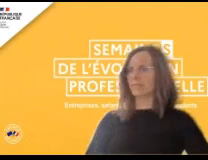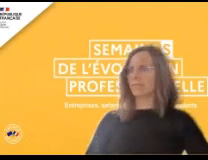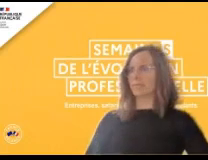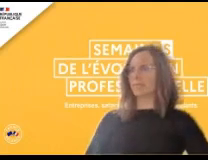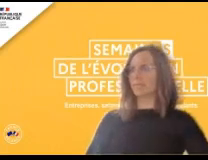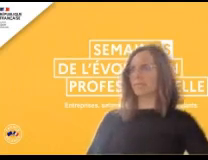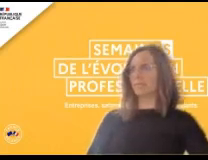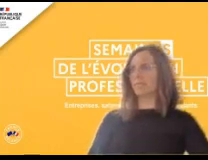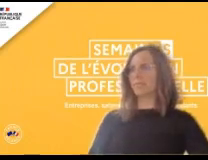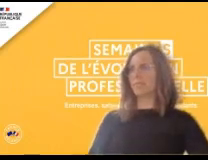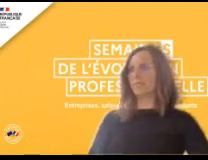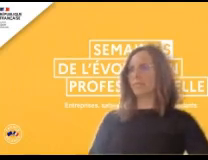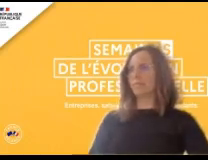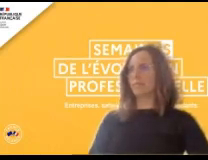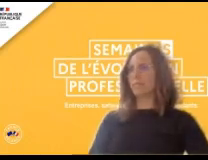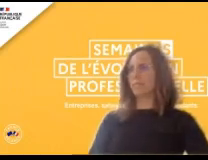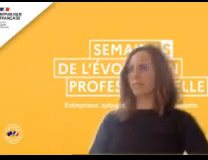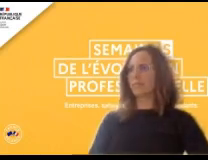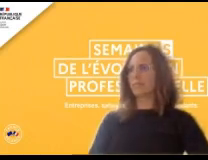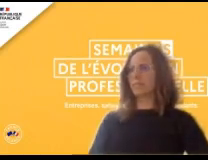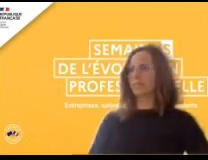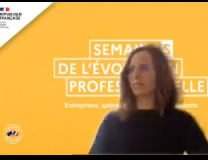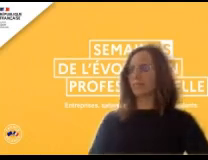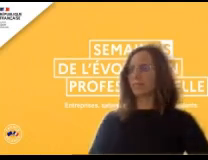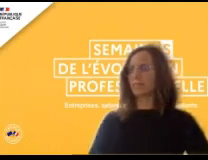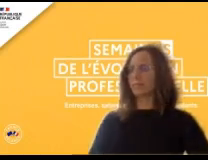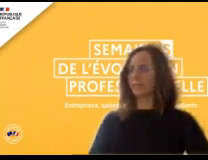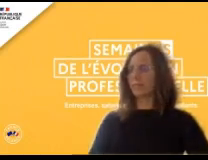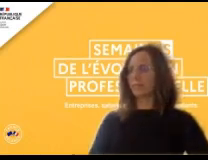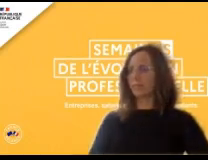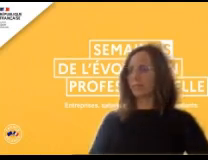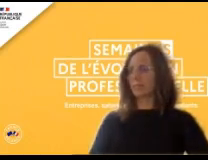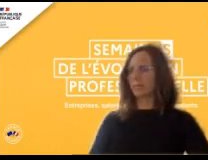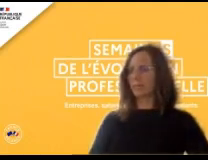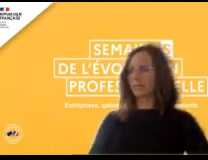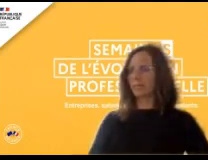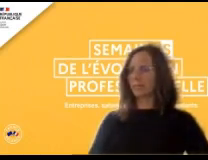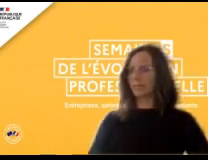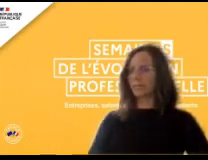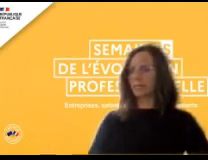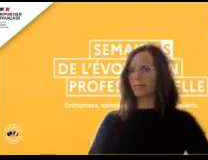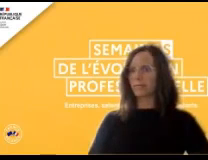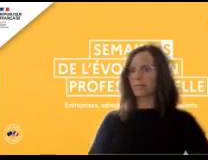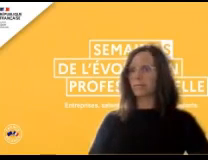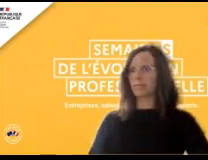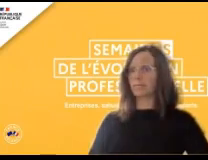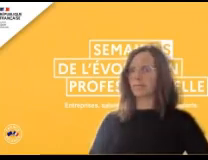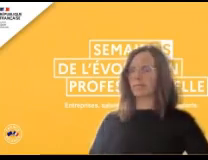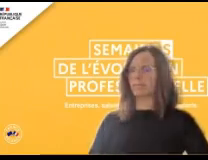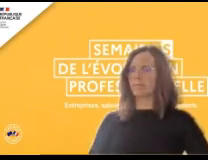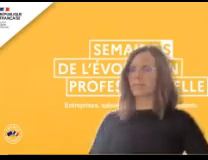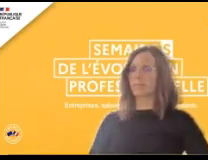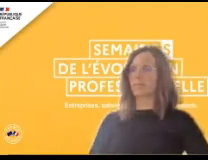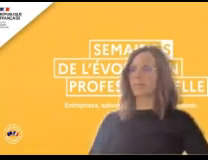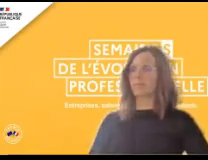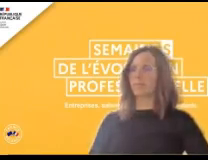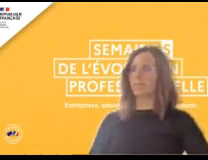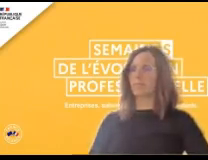professionnelle. Aujourd'hui, la transition professionnelle, c'est, vous l'aurez compris, notre cœur de métier.